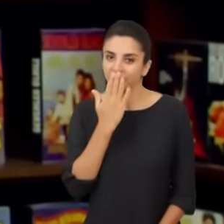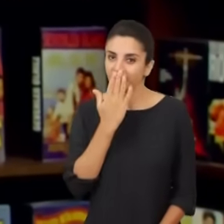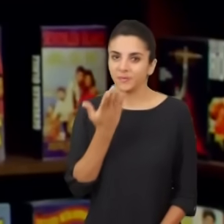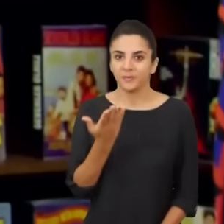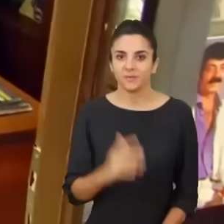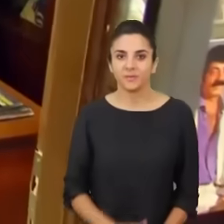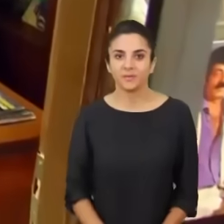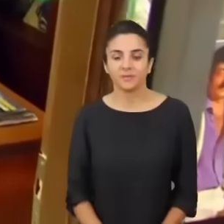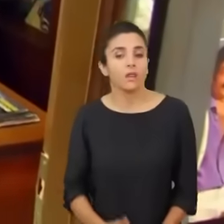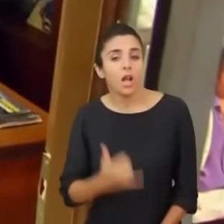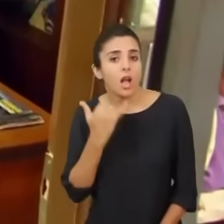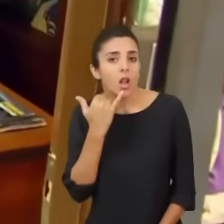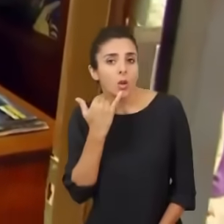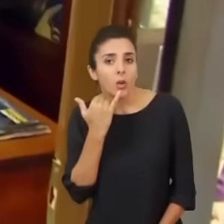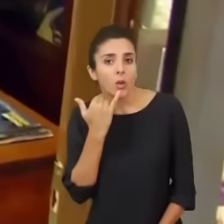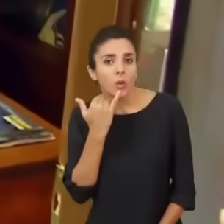Çek. Alo.